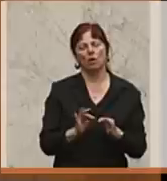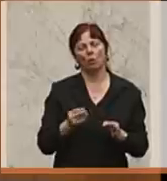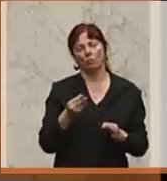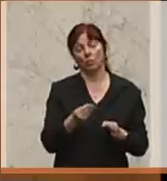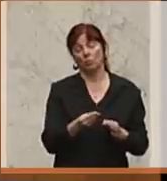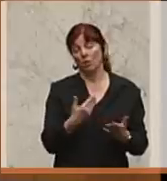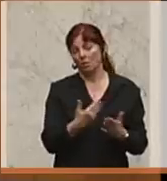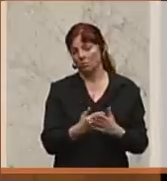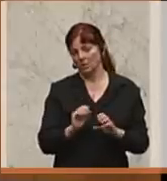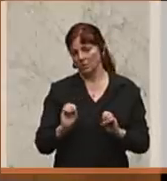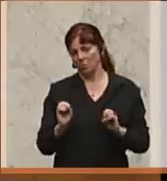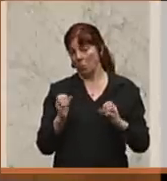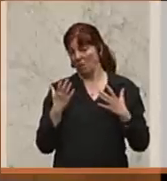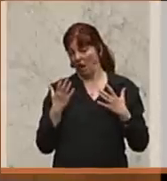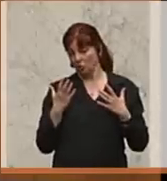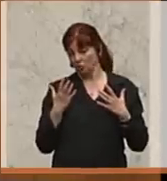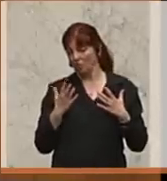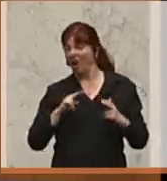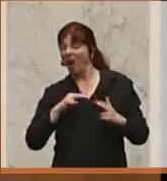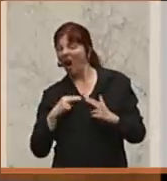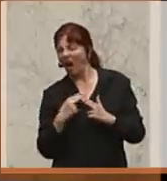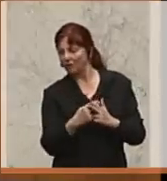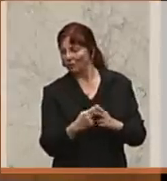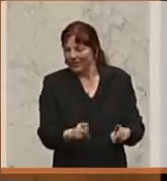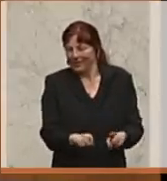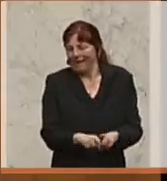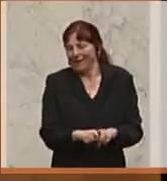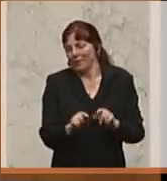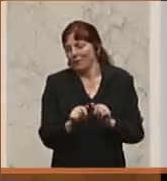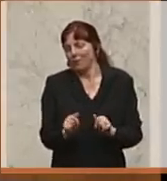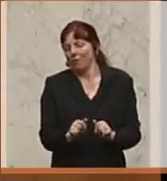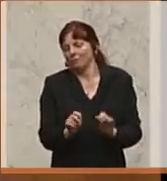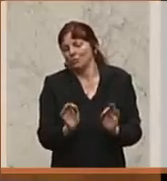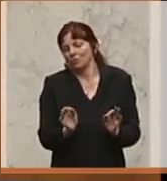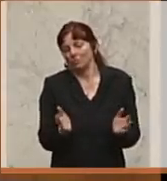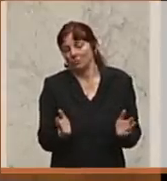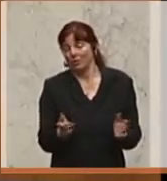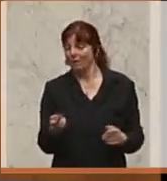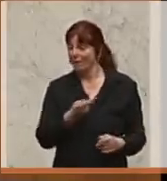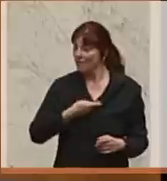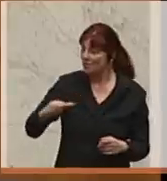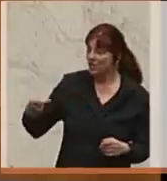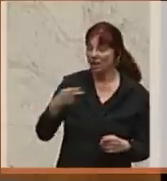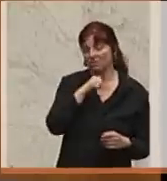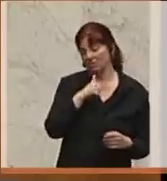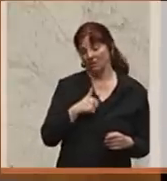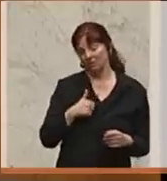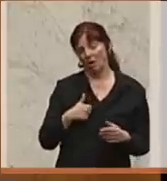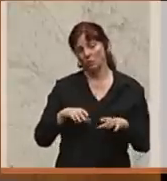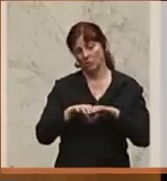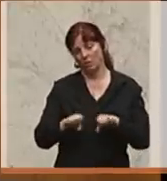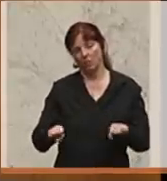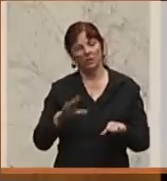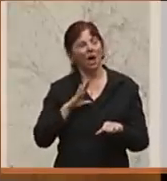die Antworten in einer bestimmten Art und Weise erfolgt sind. Ich kann Ihnen nur sagen, bei uns ist es nicht abgestimmt worden, sondern aufgrund der Fragestellung haben Sie